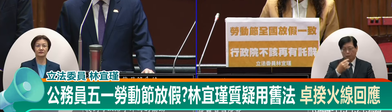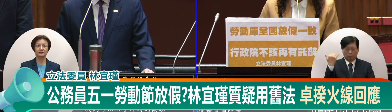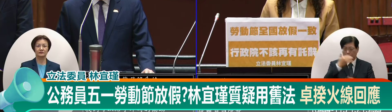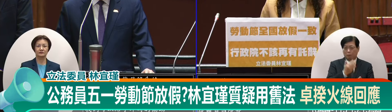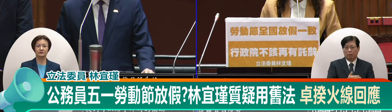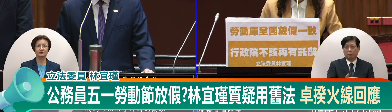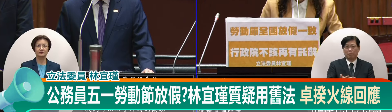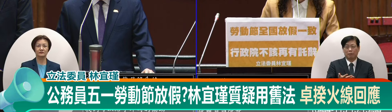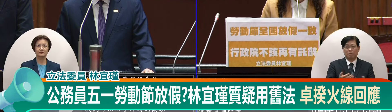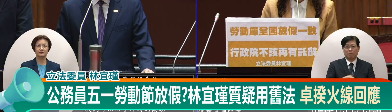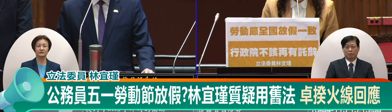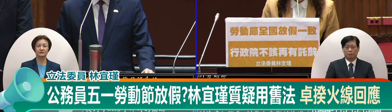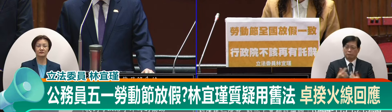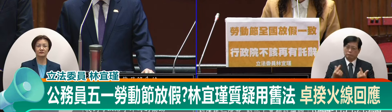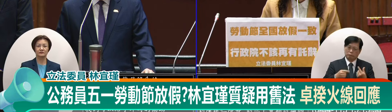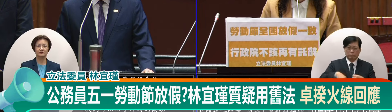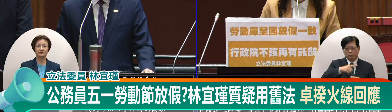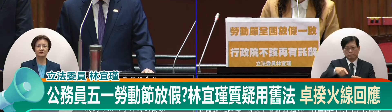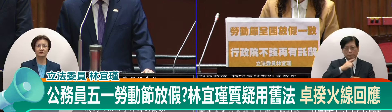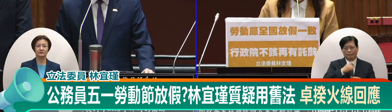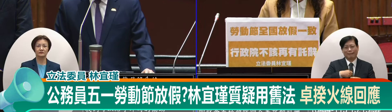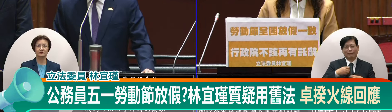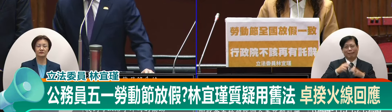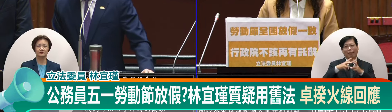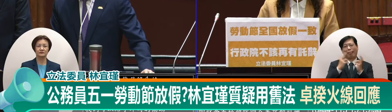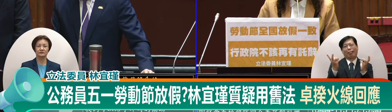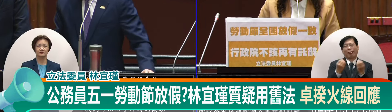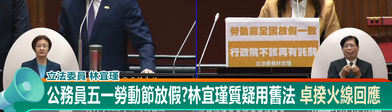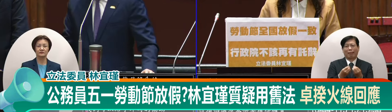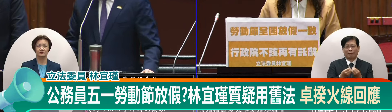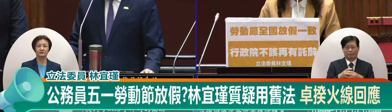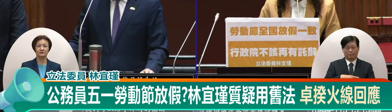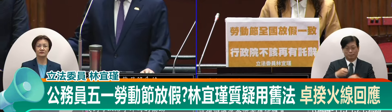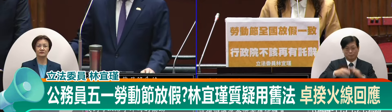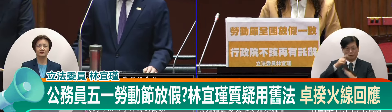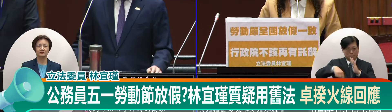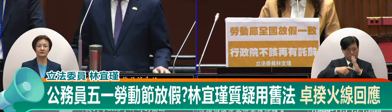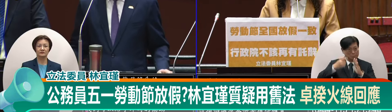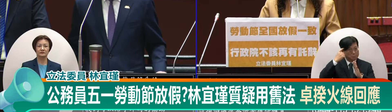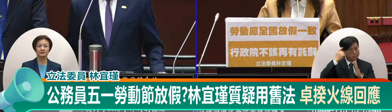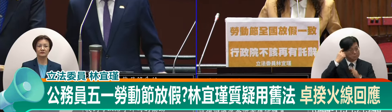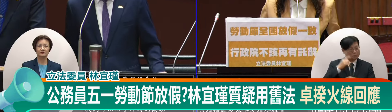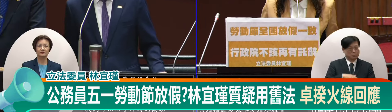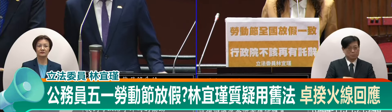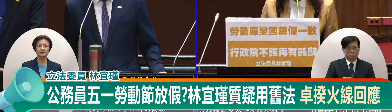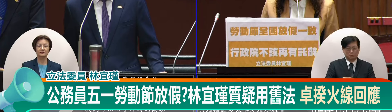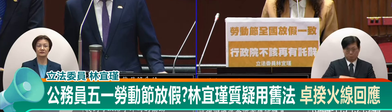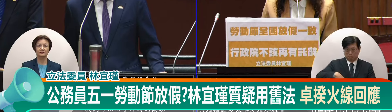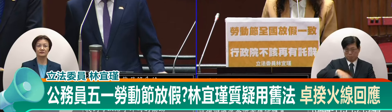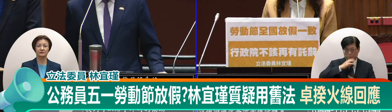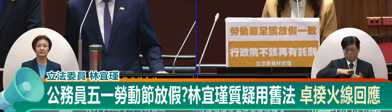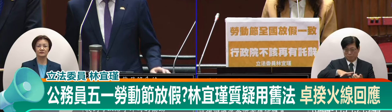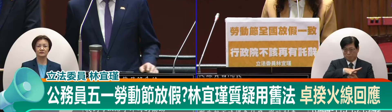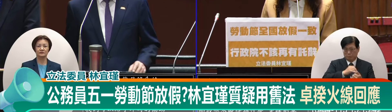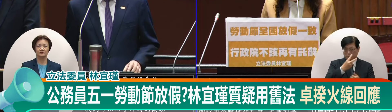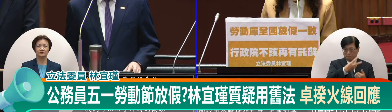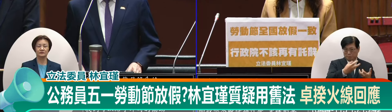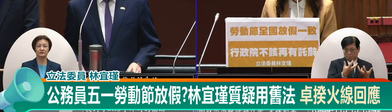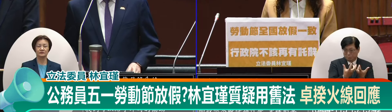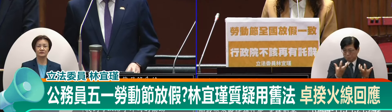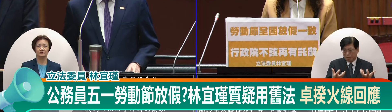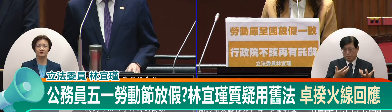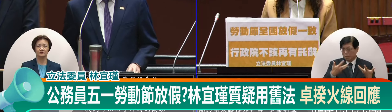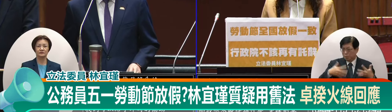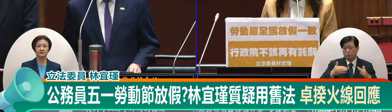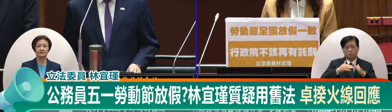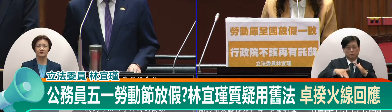车，那搞得大家也都人仰马翻哦。院长，行政院认为把全国两大群人，那无数